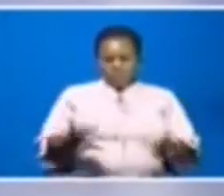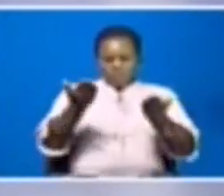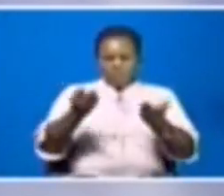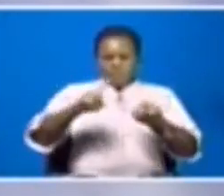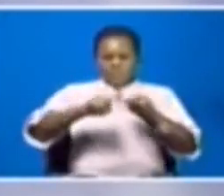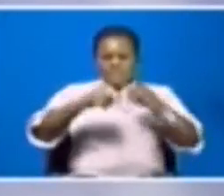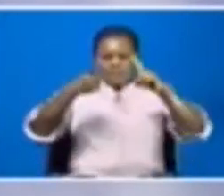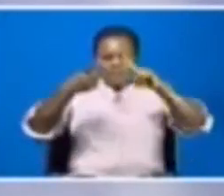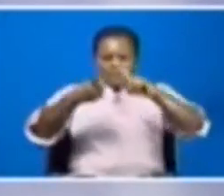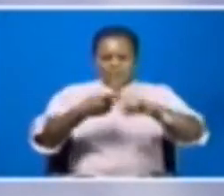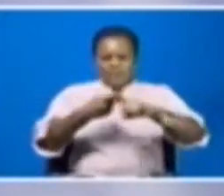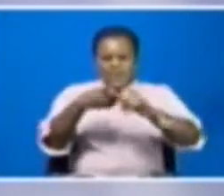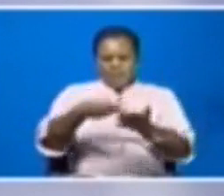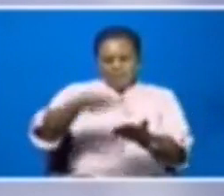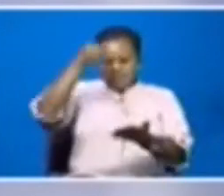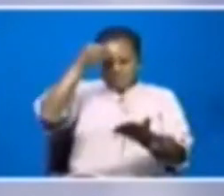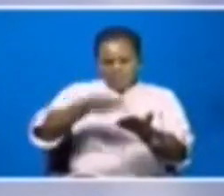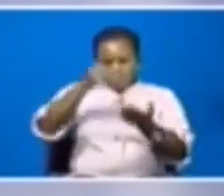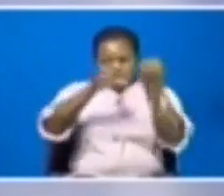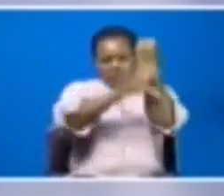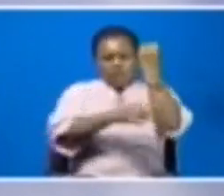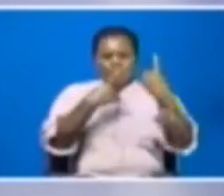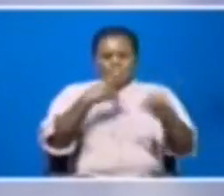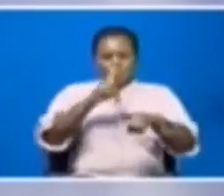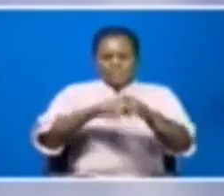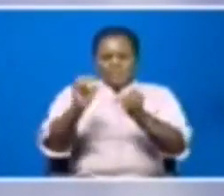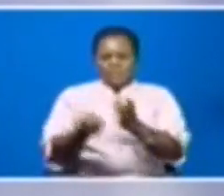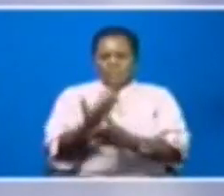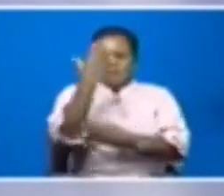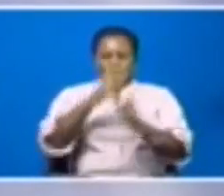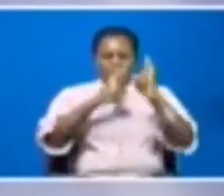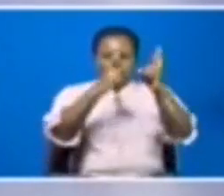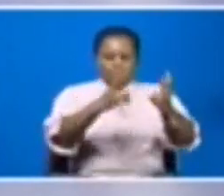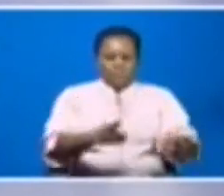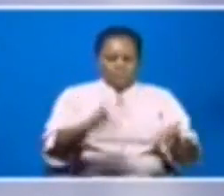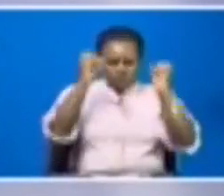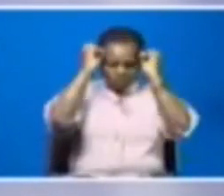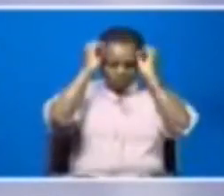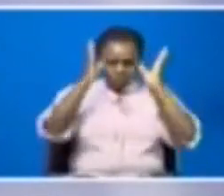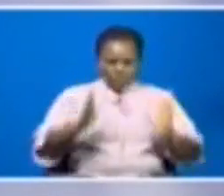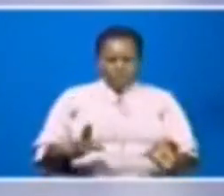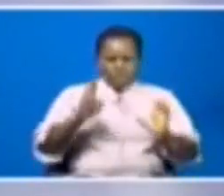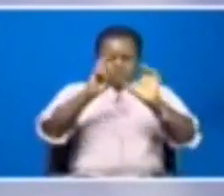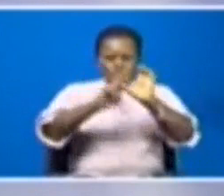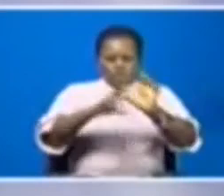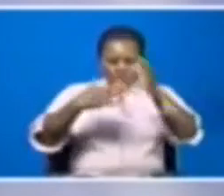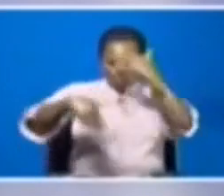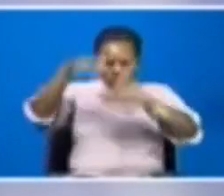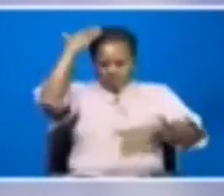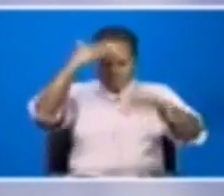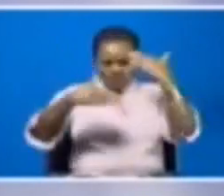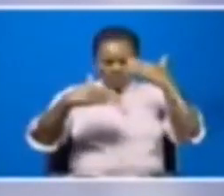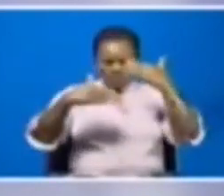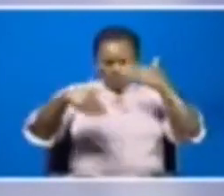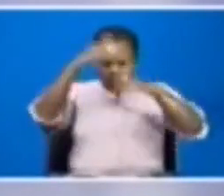na kuboresha viwango vya elimu nchini. Akizungumza kwenye uzinduzi wa ripoti kuhusu wanafunzi ambao wanajiunga na vyuo vikuu,